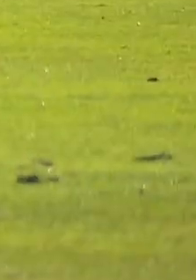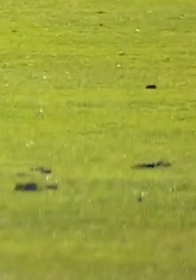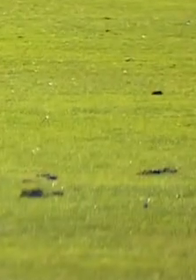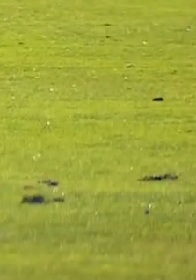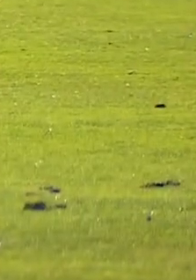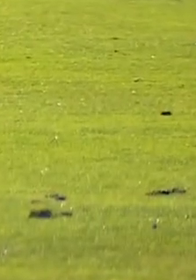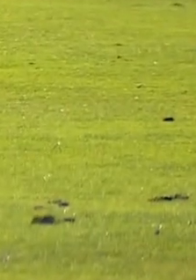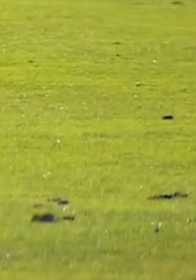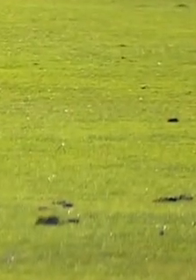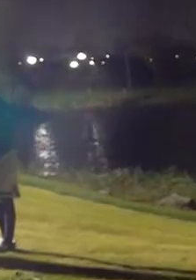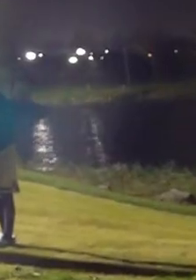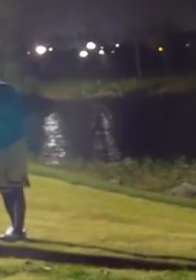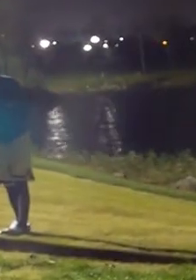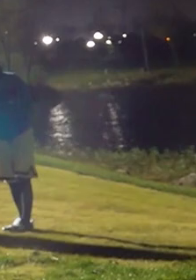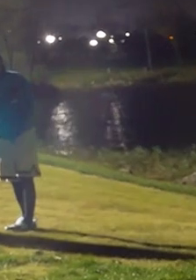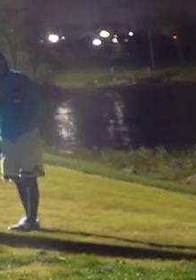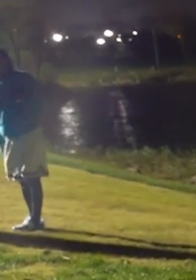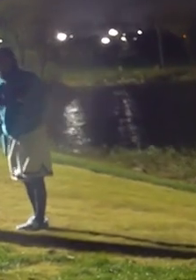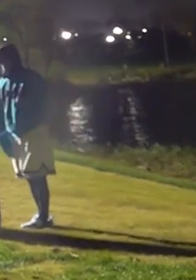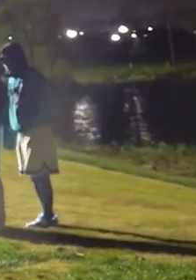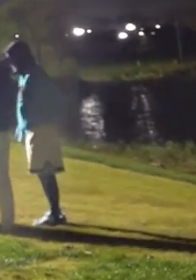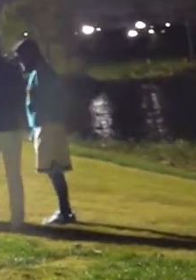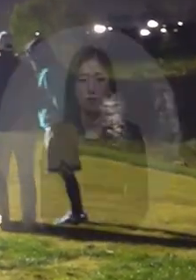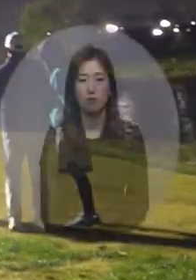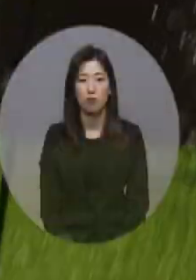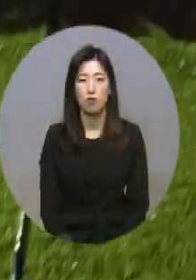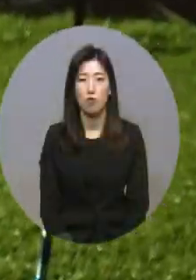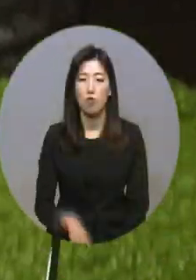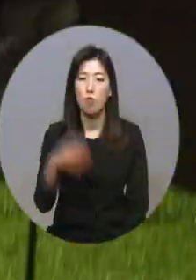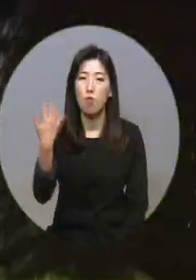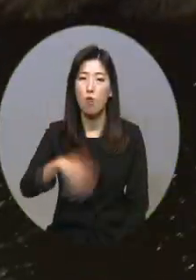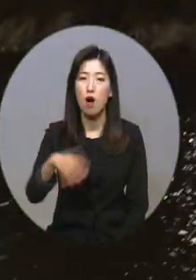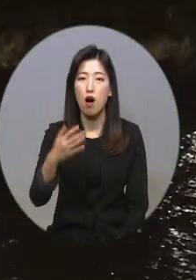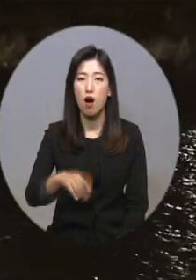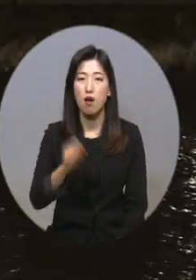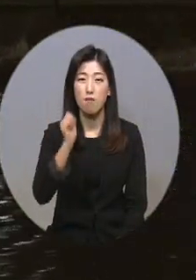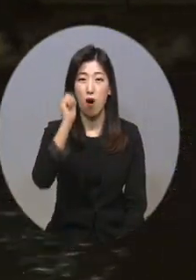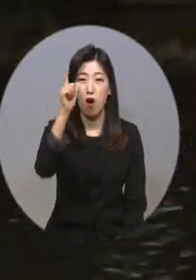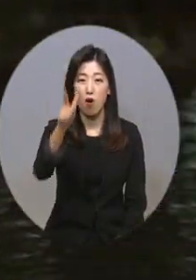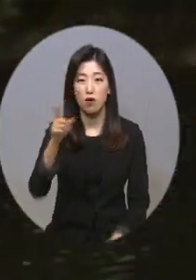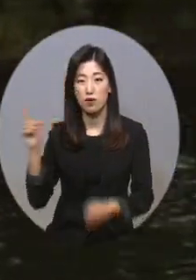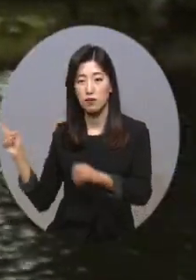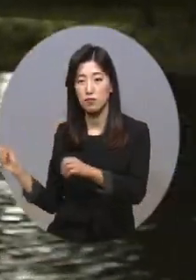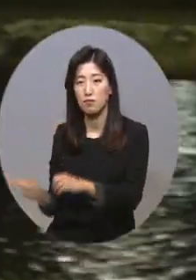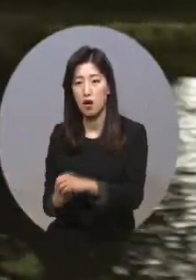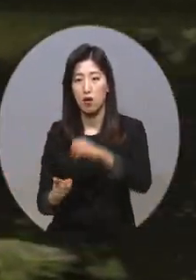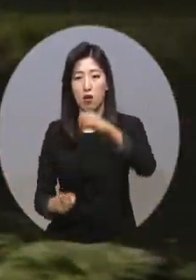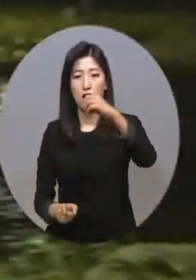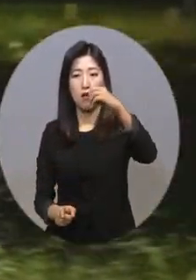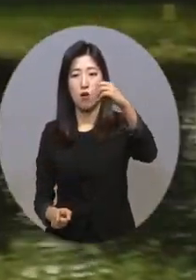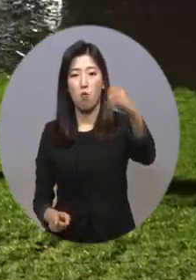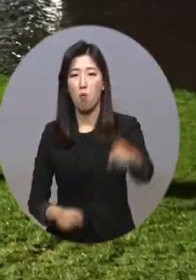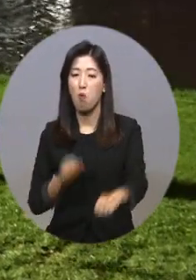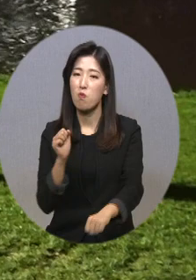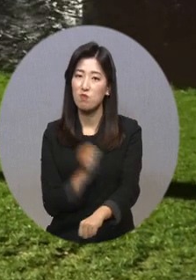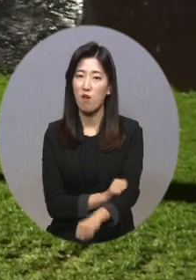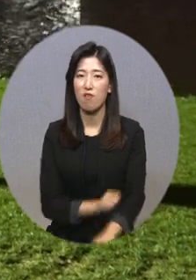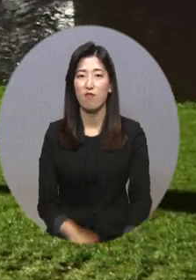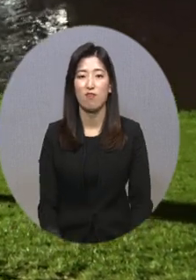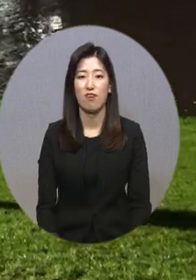아 뭐 한국 드라마의 자체 행동 험 팟에 트라이벌 잡죠 자카파